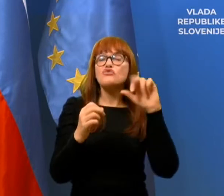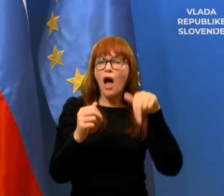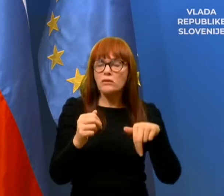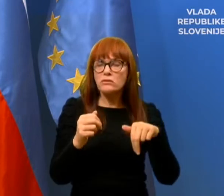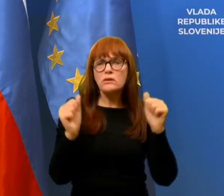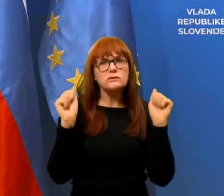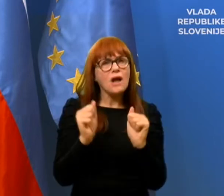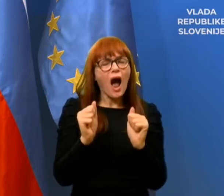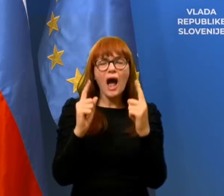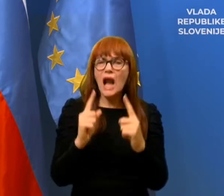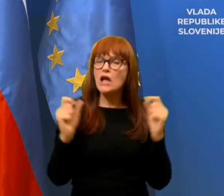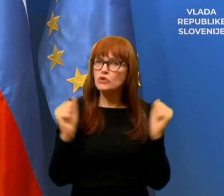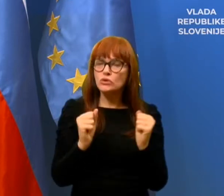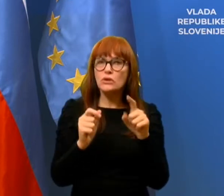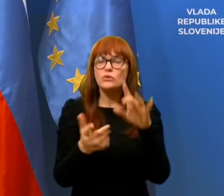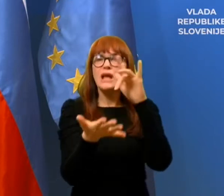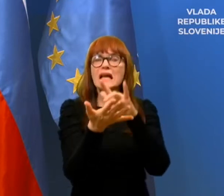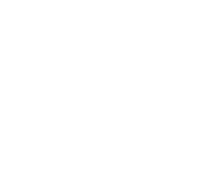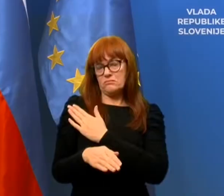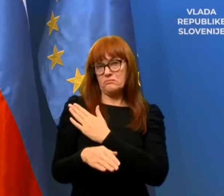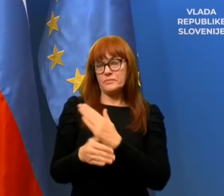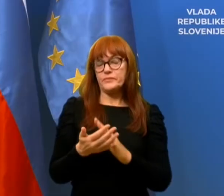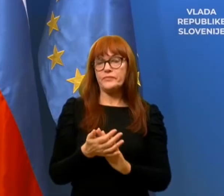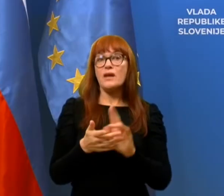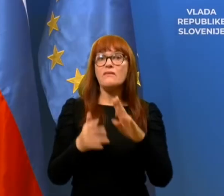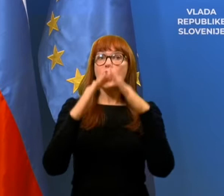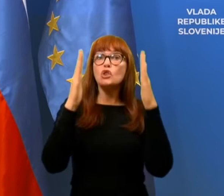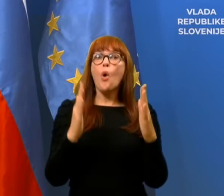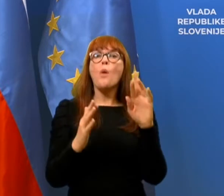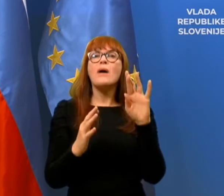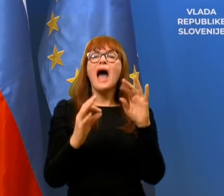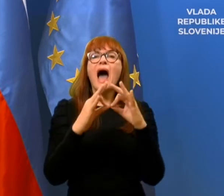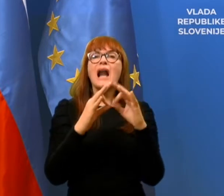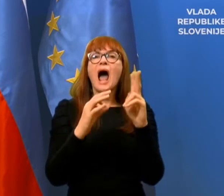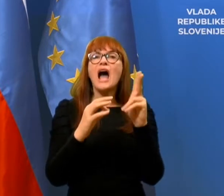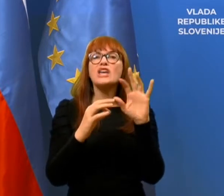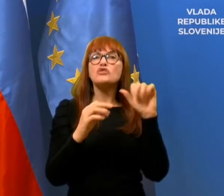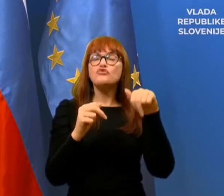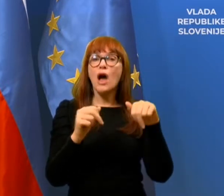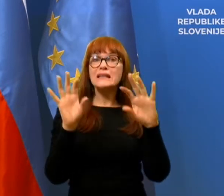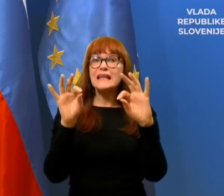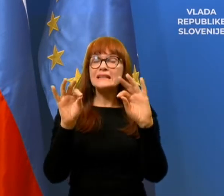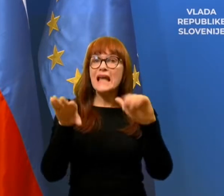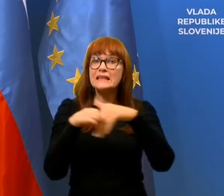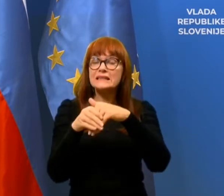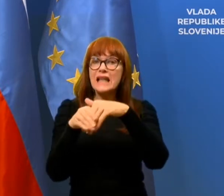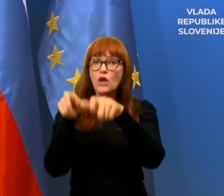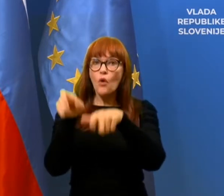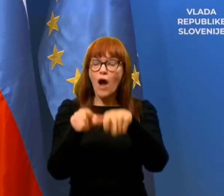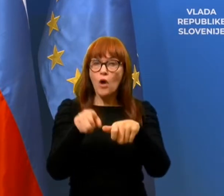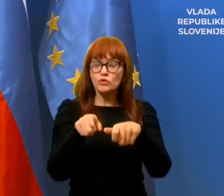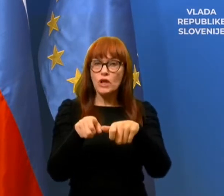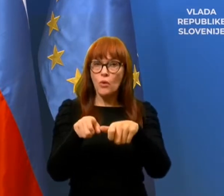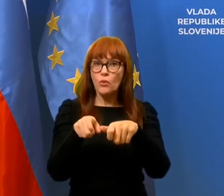naprej zelo resno tudi v centru v Črni. V domu v Rakičanu je 10 stanovalcev okuženih, tudi